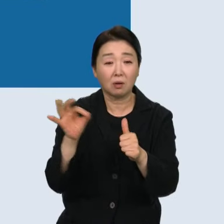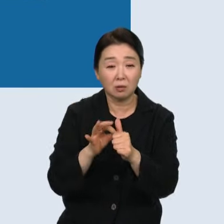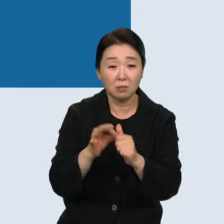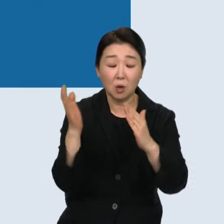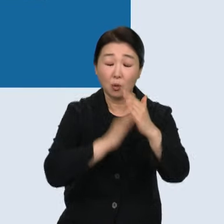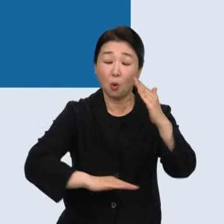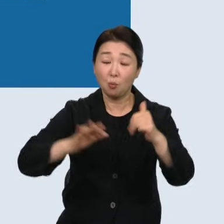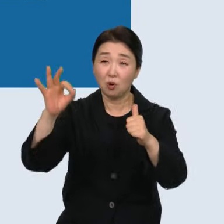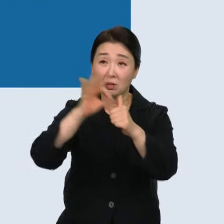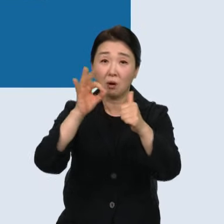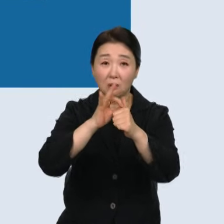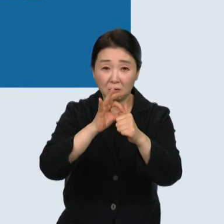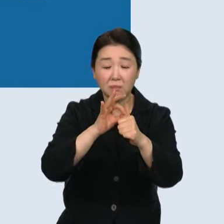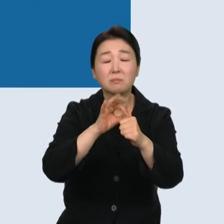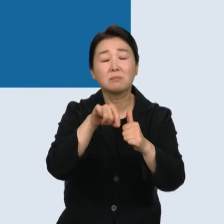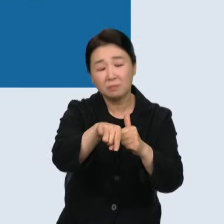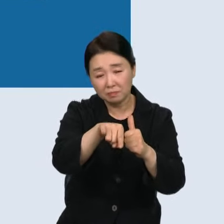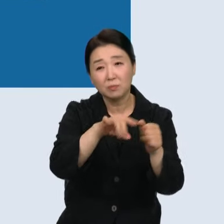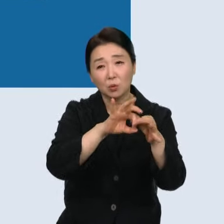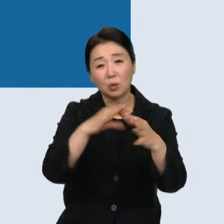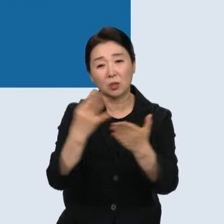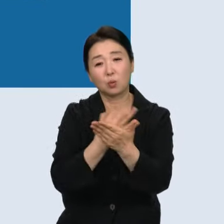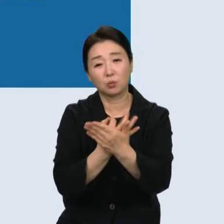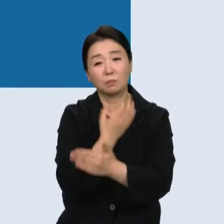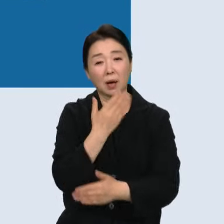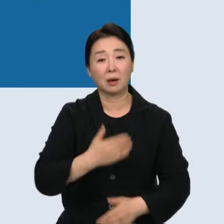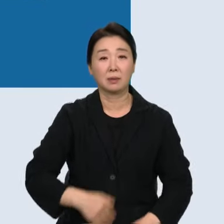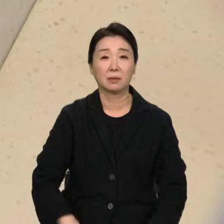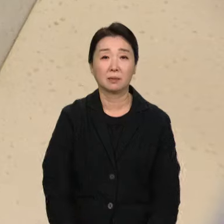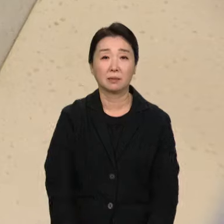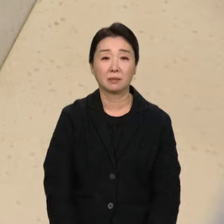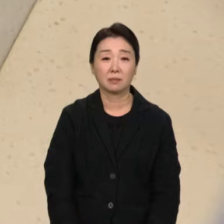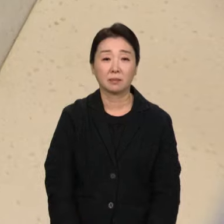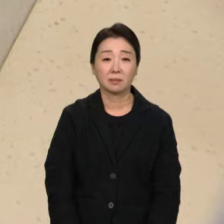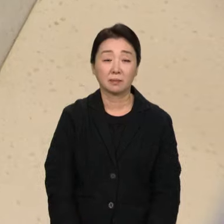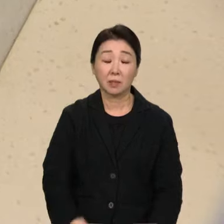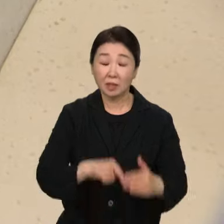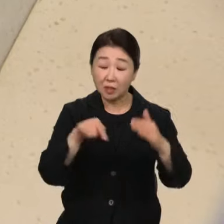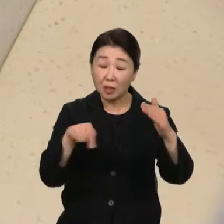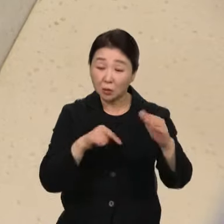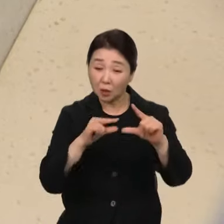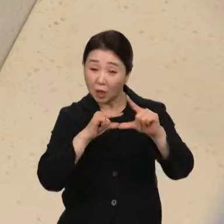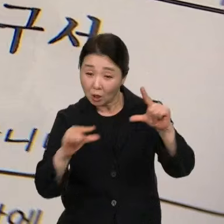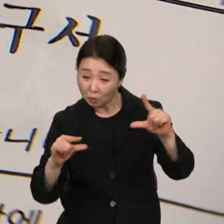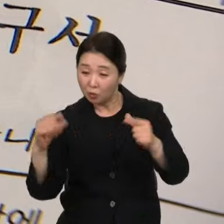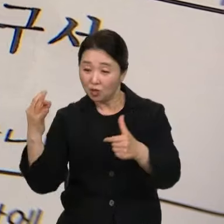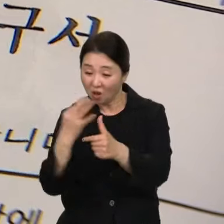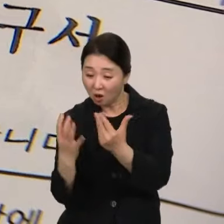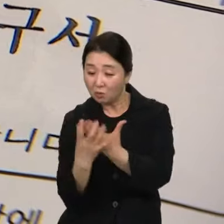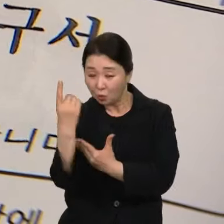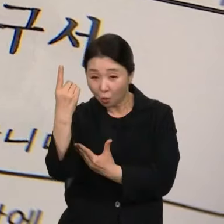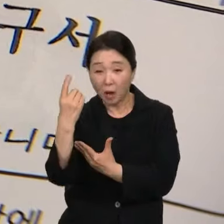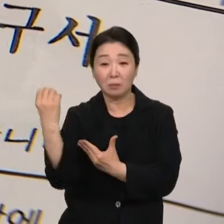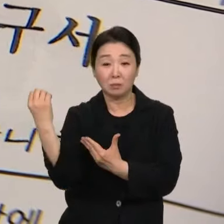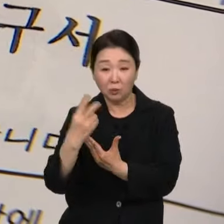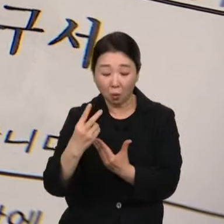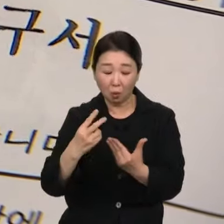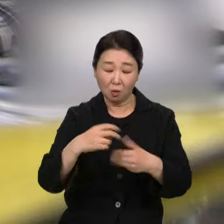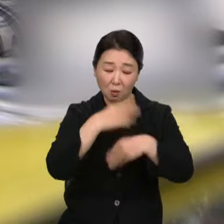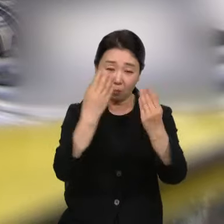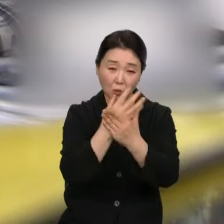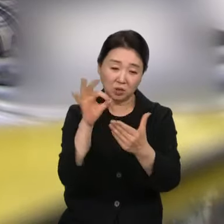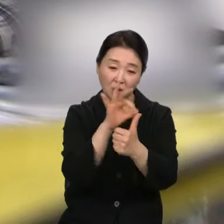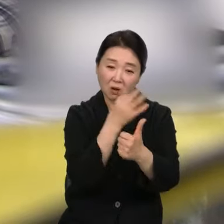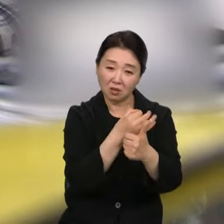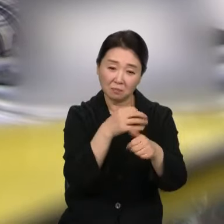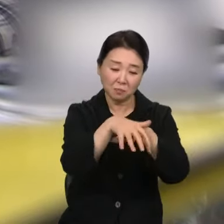공무원연금 같은 직역연금 등을 통해 소득을 얻을 수 있습니다. 이 중에 일부 연금을 통합하는 등 전체 연금 제도의 틀을